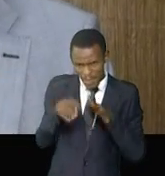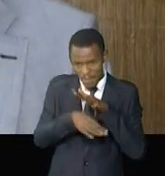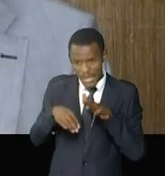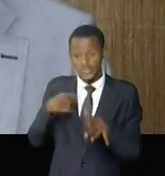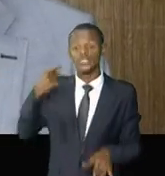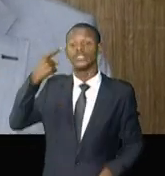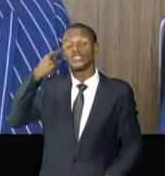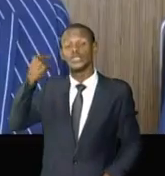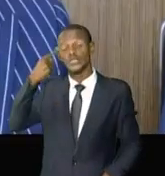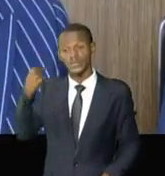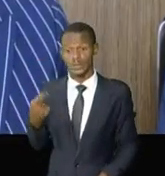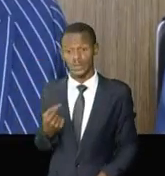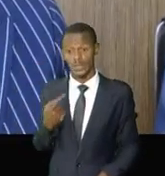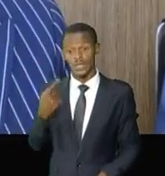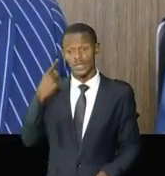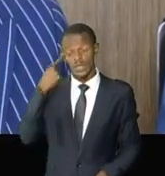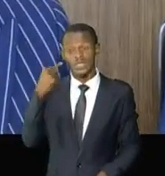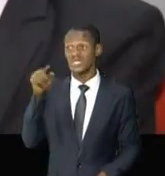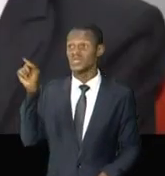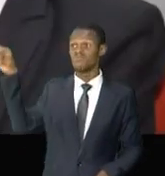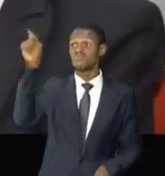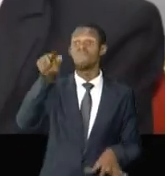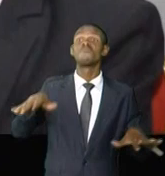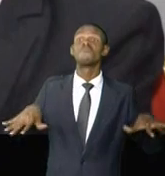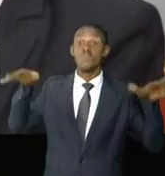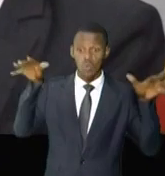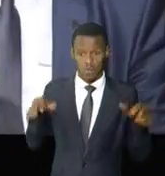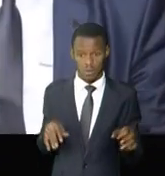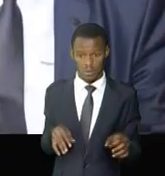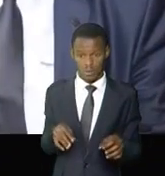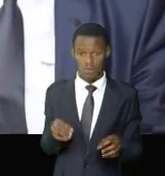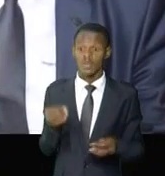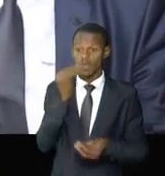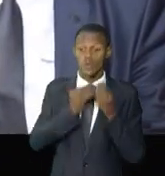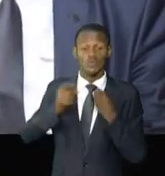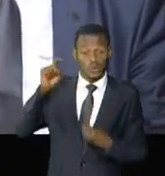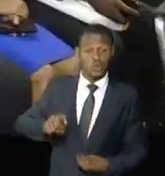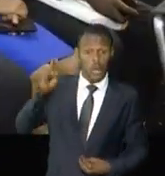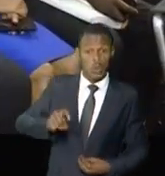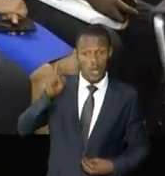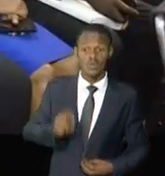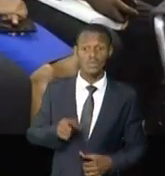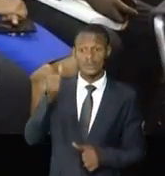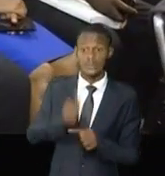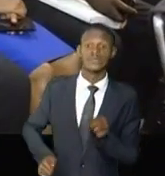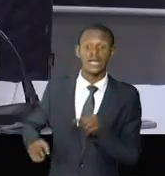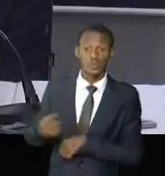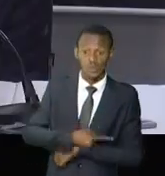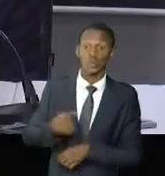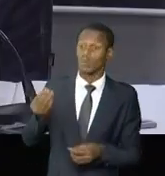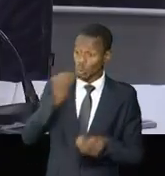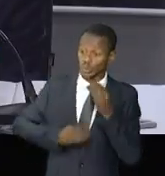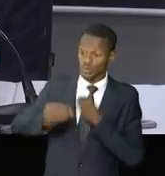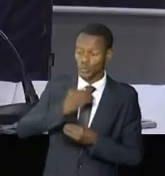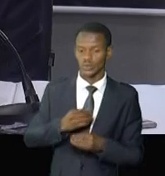ils ont besoin de manger chaque jour et ils sont capables de payer chaque jour 400 millions. Mais parce qu'il n'y a pas une politique d'exportation, on ne sait pas